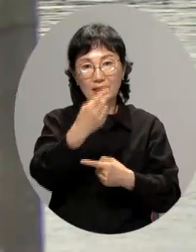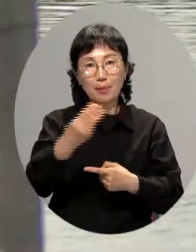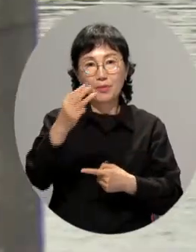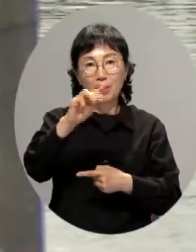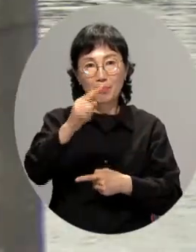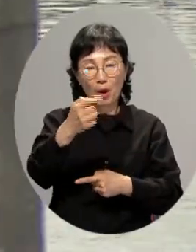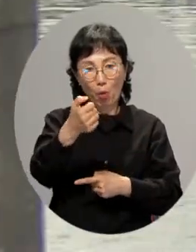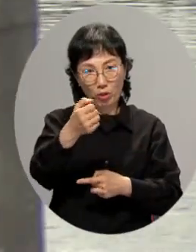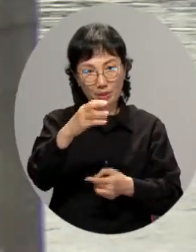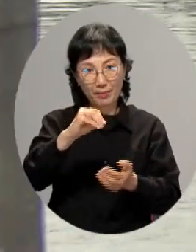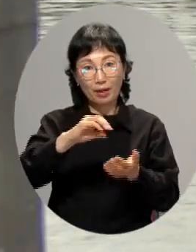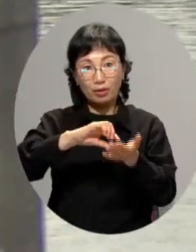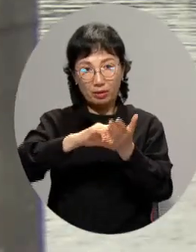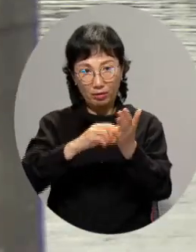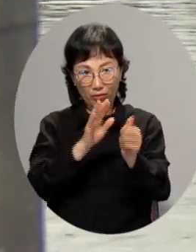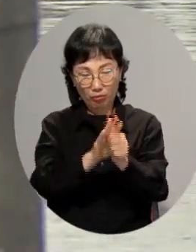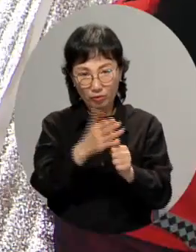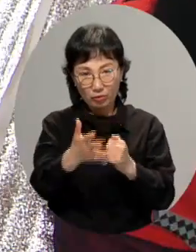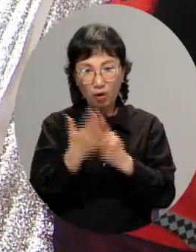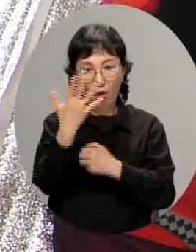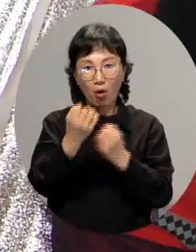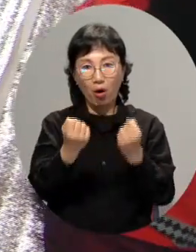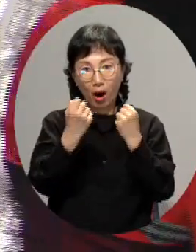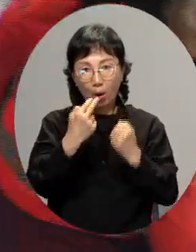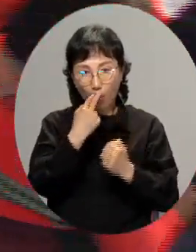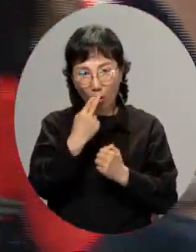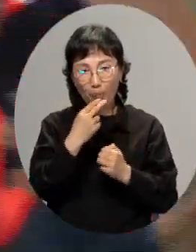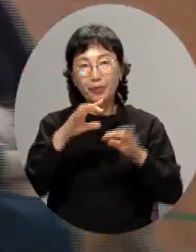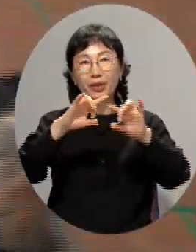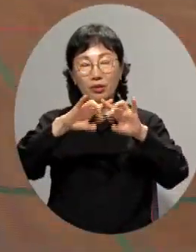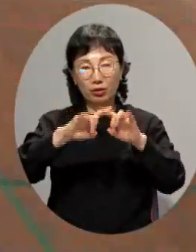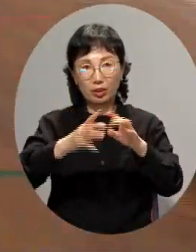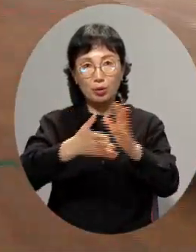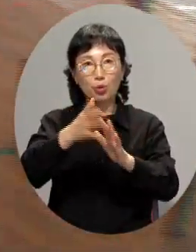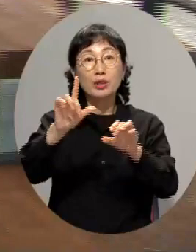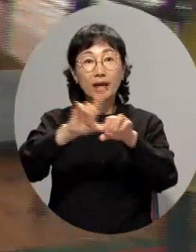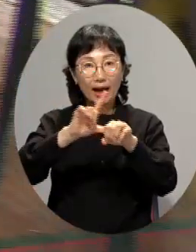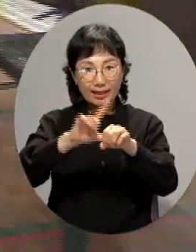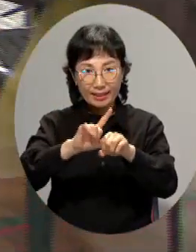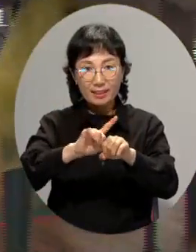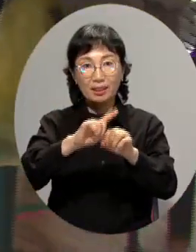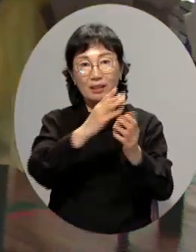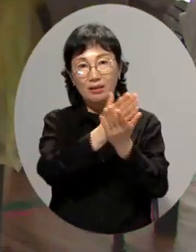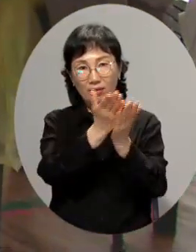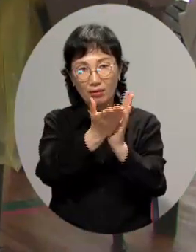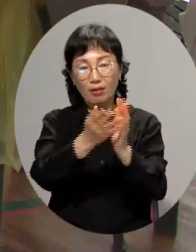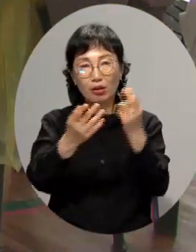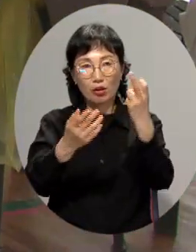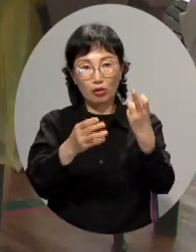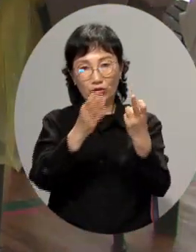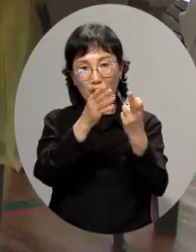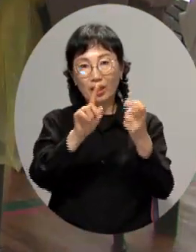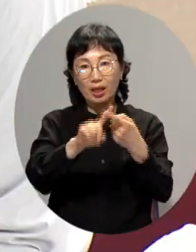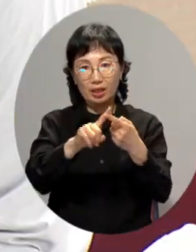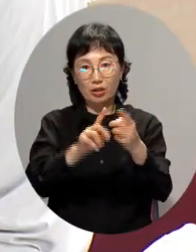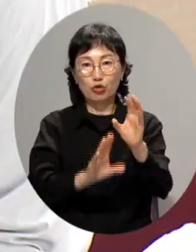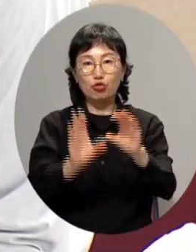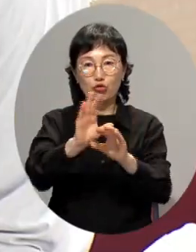원 등이 지급되고 건강보험료와 전기료, 도시가스 요금 등 12개 항목도 추가